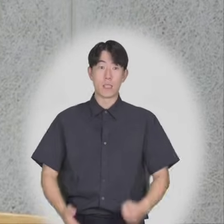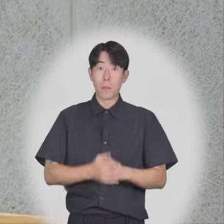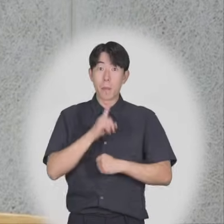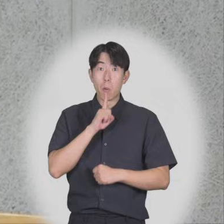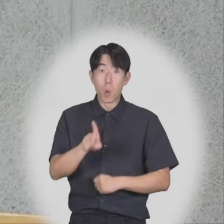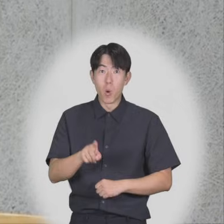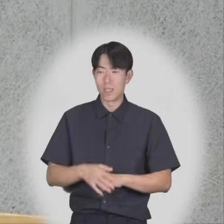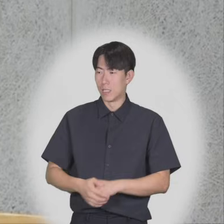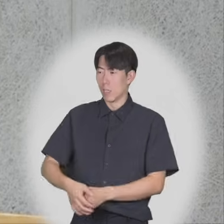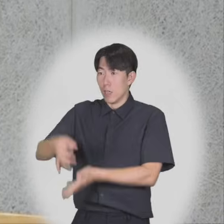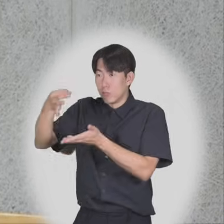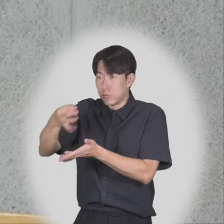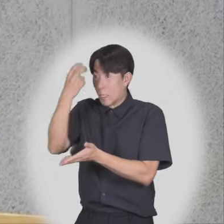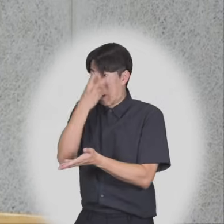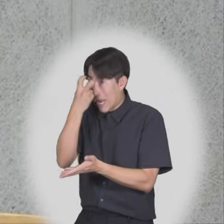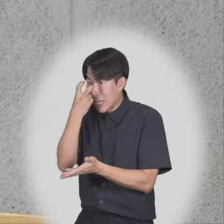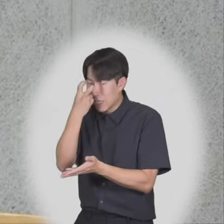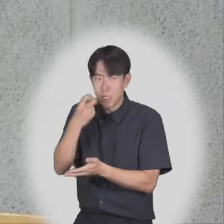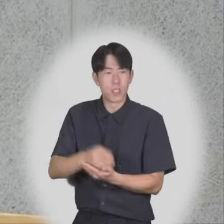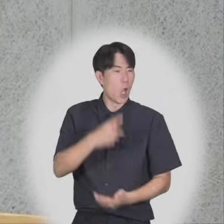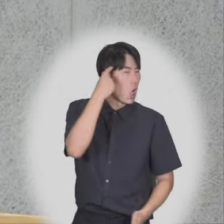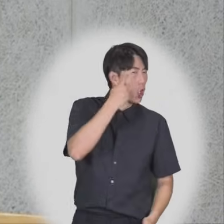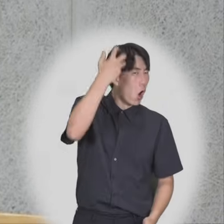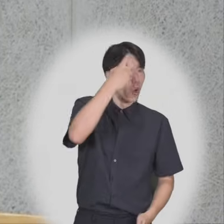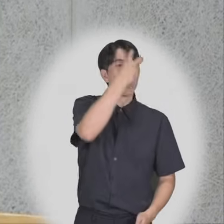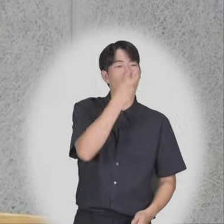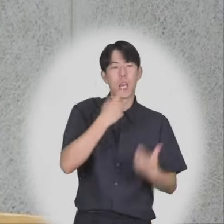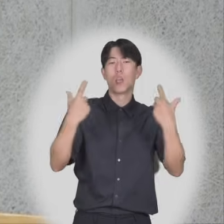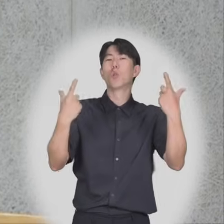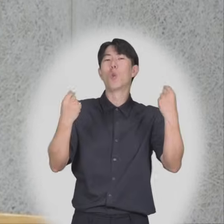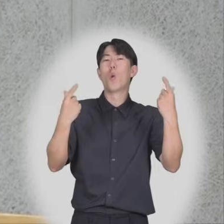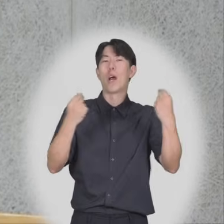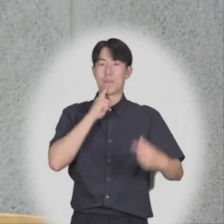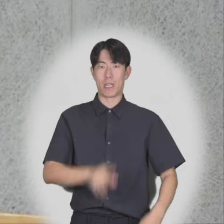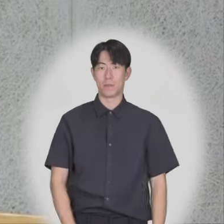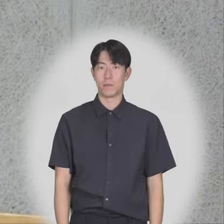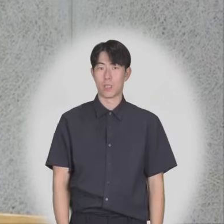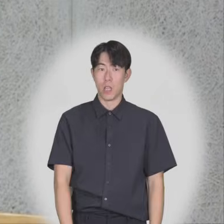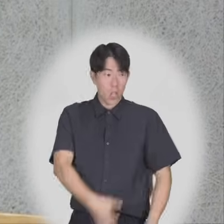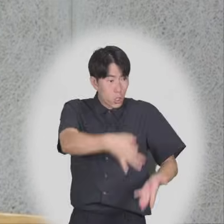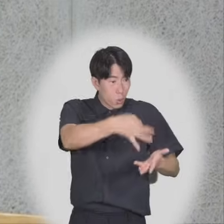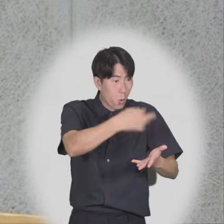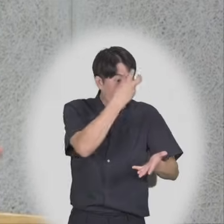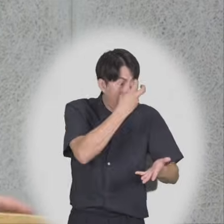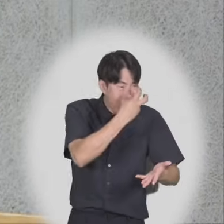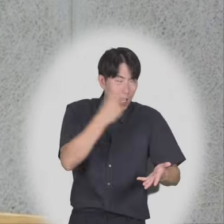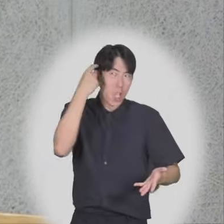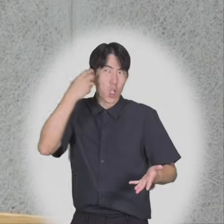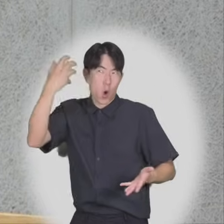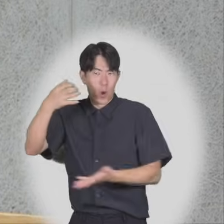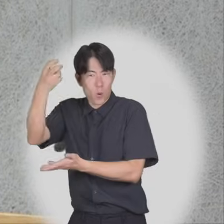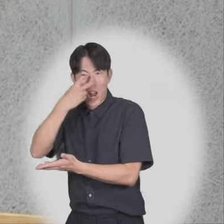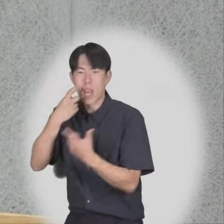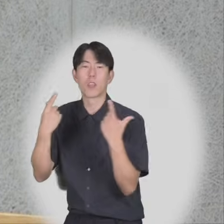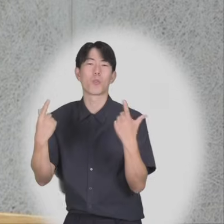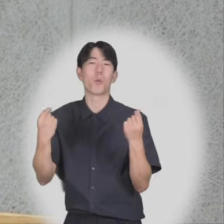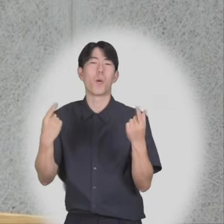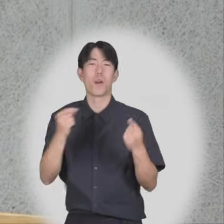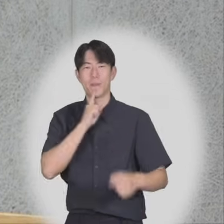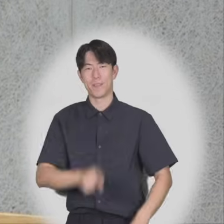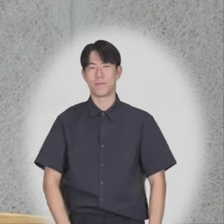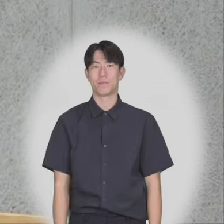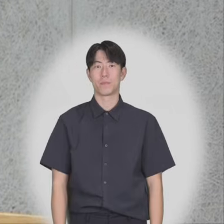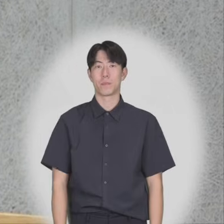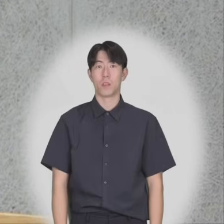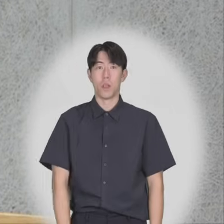곧 영성이다. 재물을 사용한, 재물에 대한 개념이 곧 영성이다. 영성을 가늠한다, 그런 얘기입니다. 돈